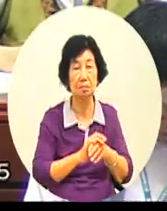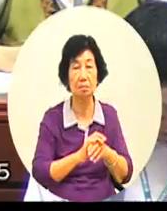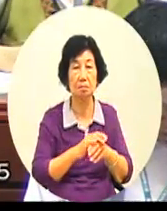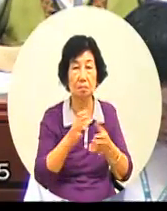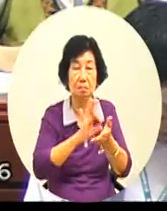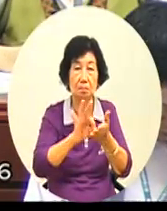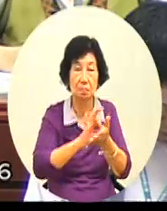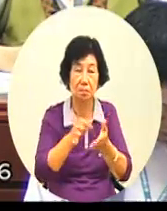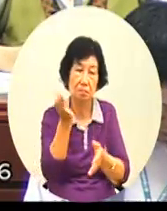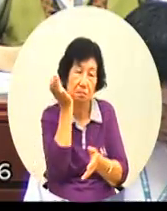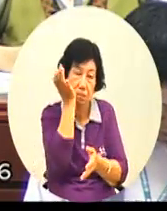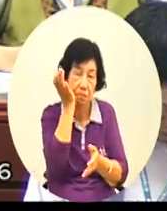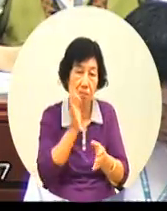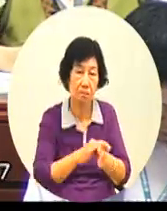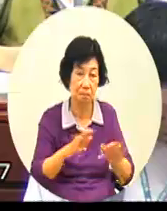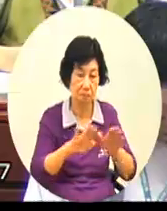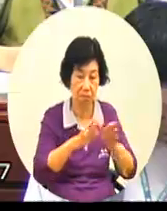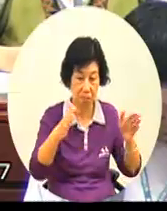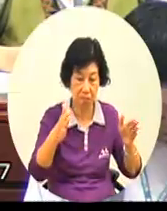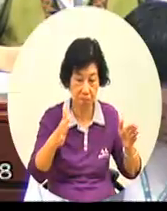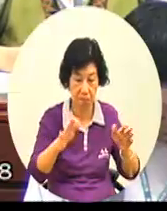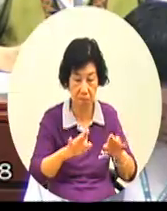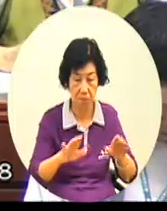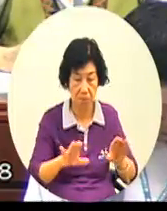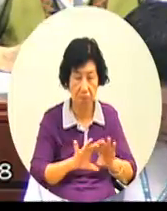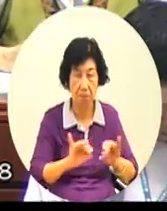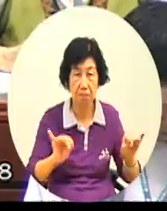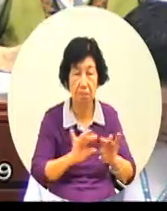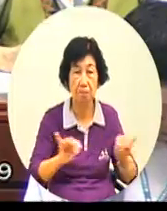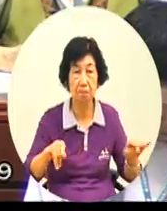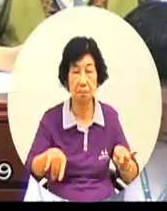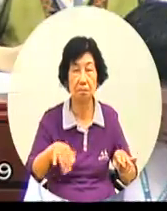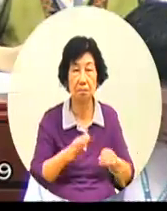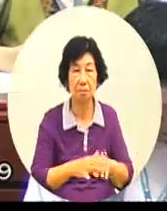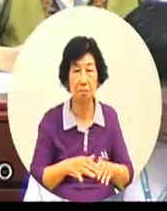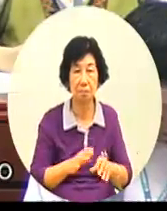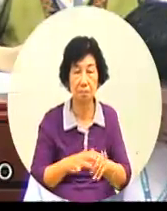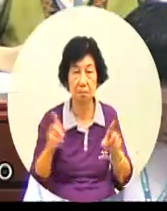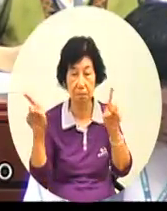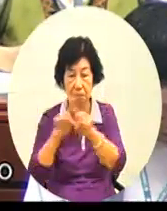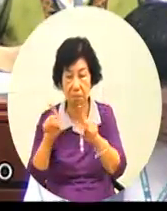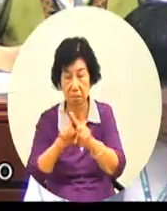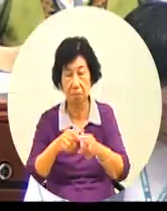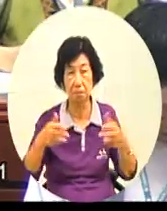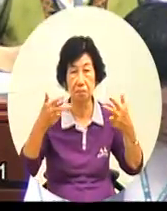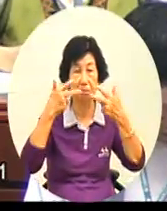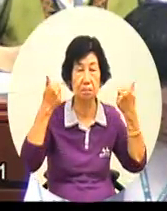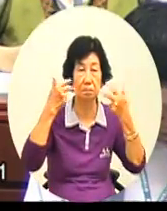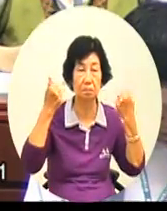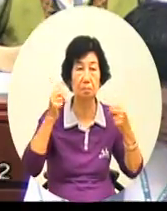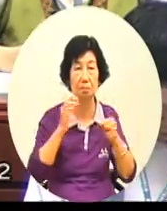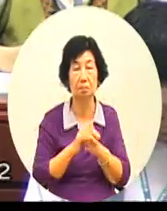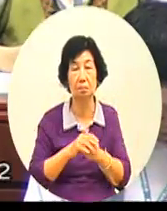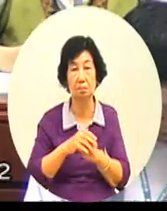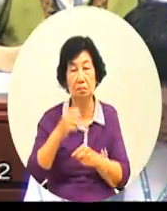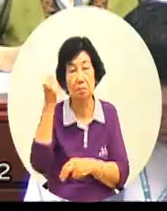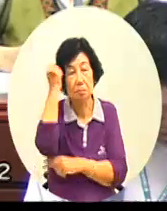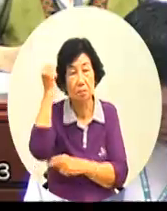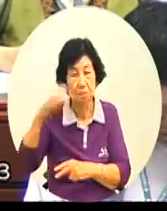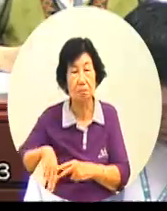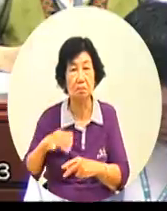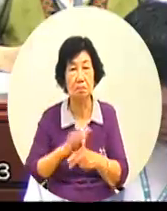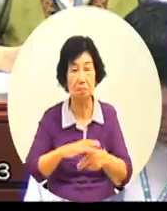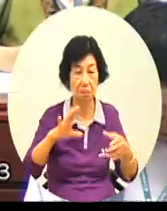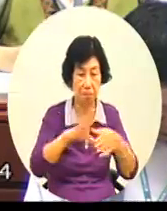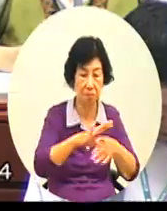要是因为觉得说比较有我们圆明的风味，然后搭配我们整个文化的色系是规划这样。